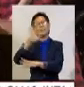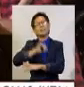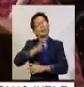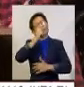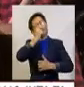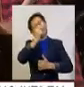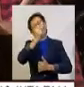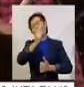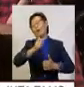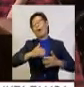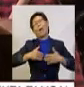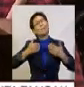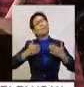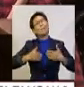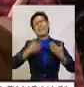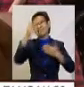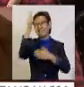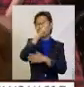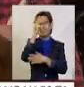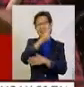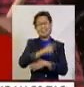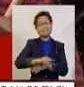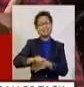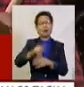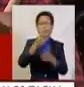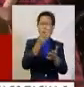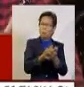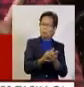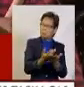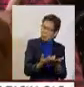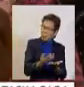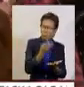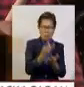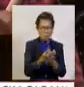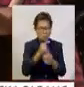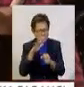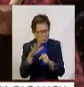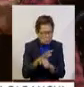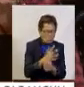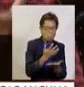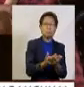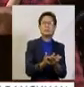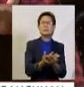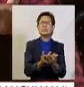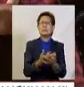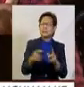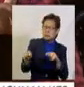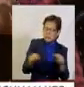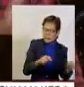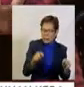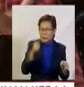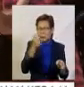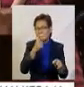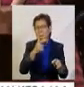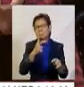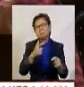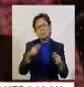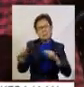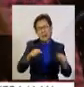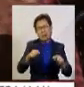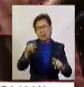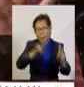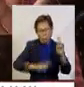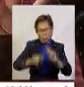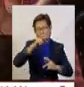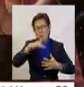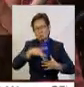terujalah apabila kerajaan dalam keadaan kedudukan kewangannya begini yang mengambil tindakan tidak popular untuk